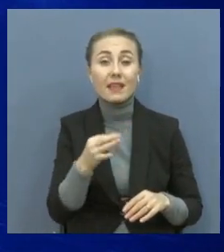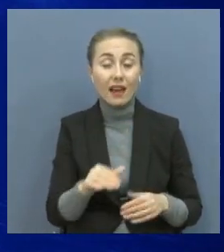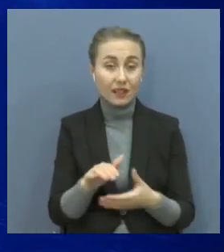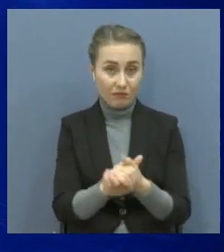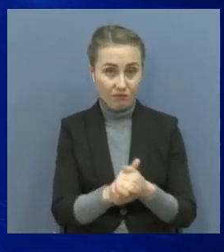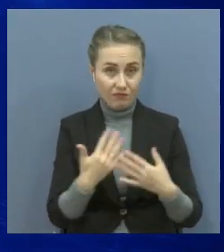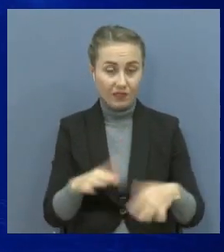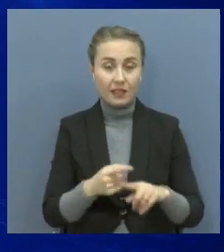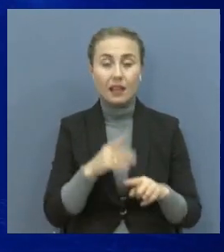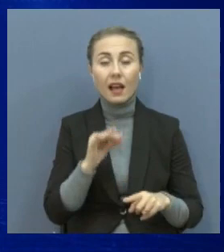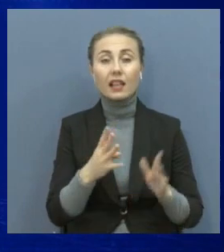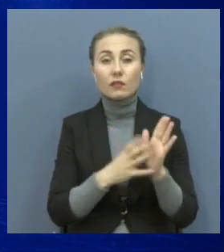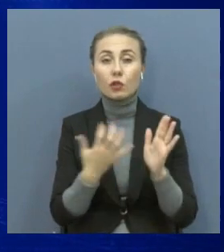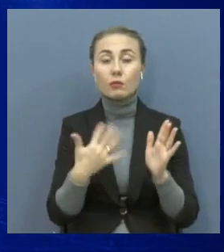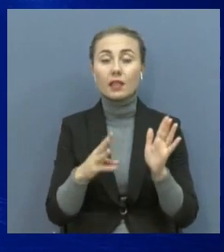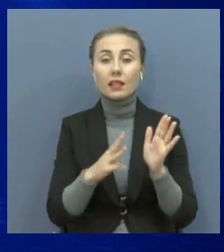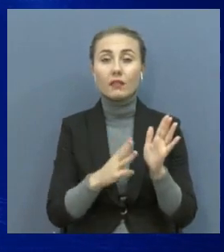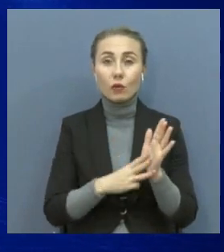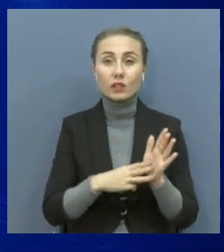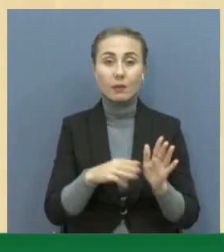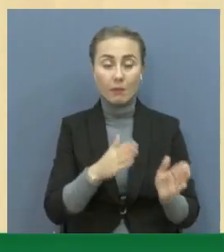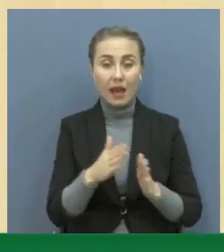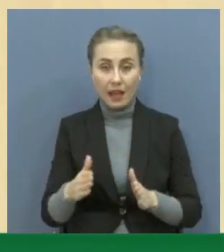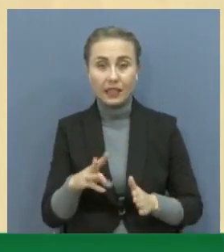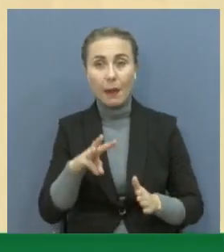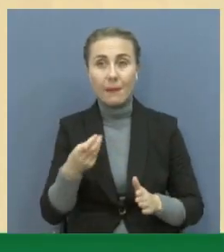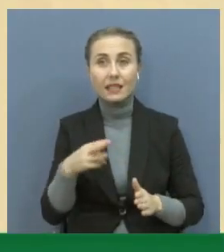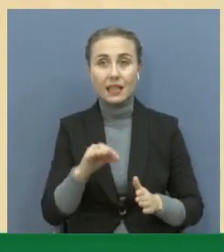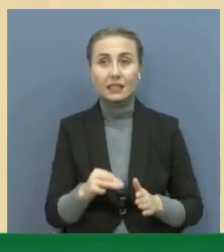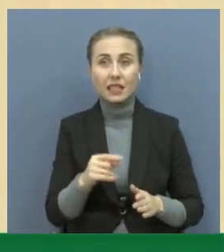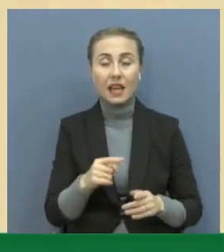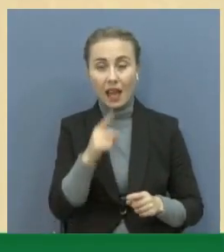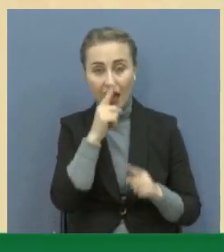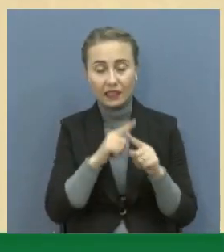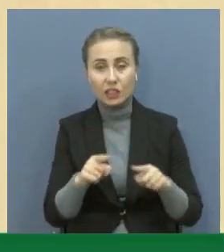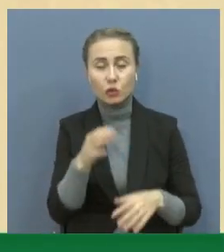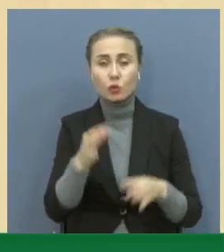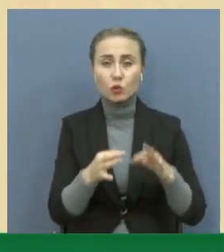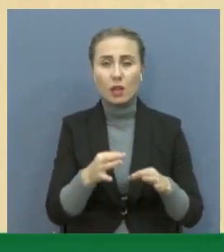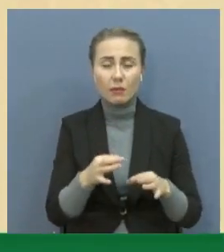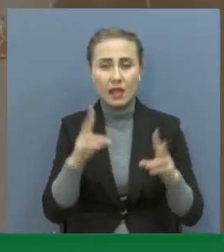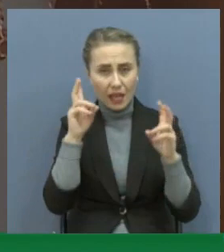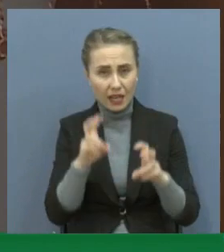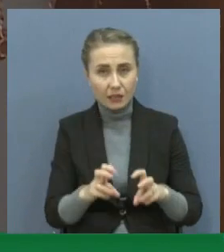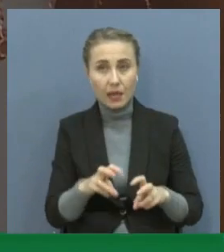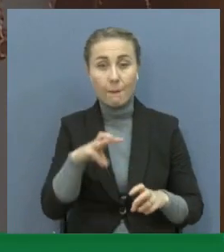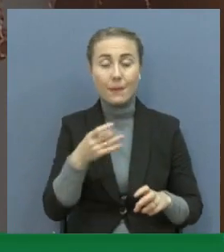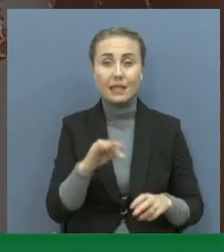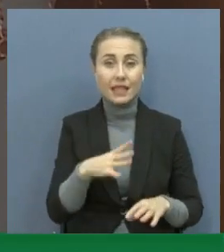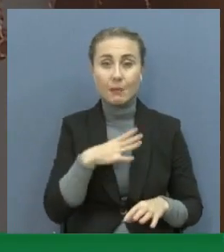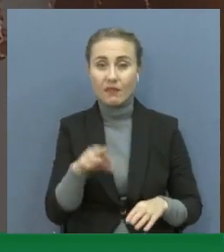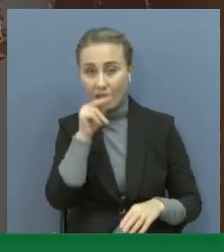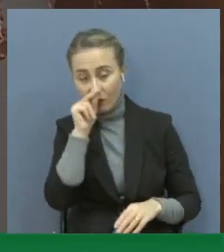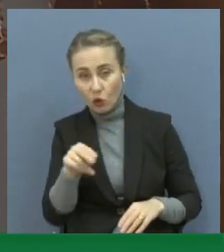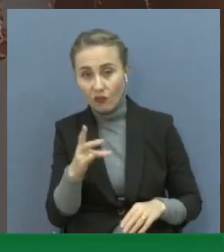а 958 дел в порядке медиации. В отличие от судебного разбирательства, при медиации не бывает виновных